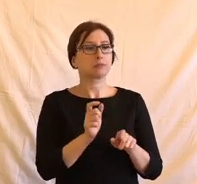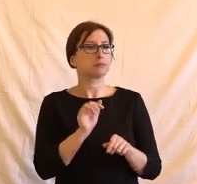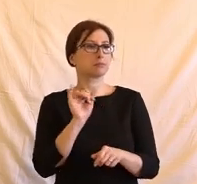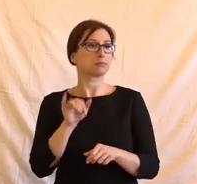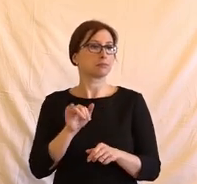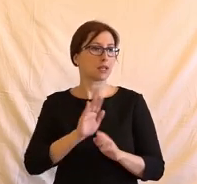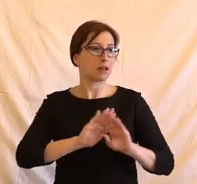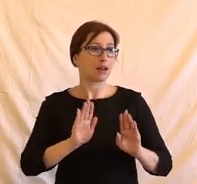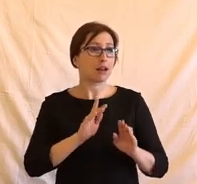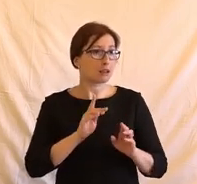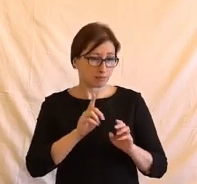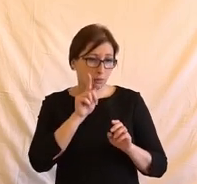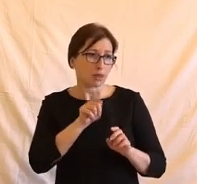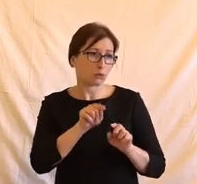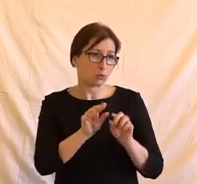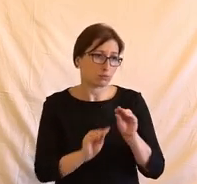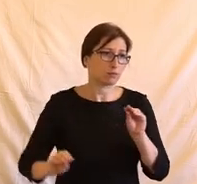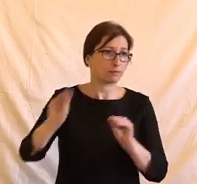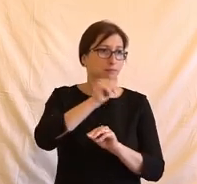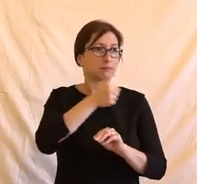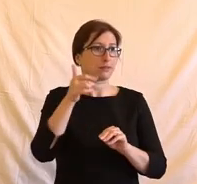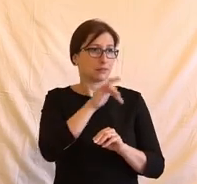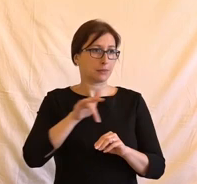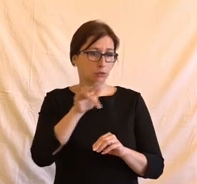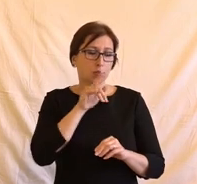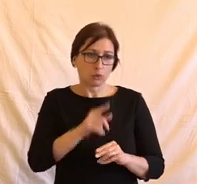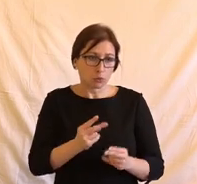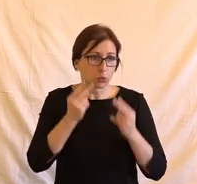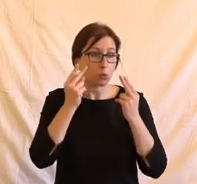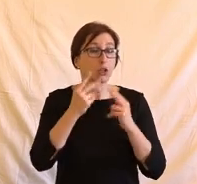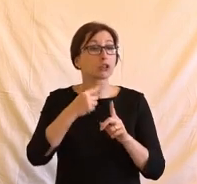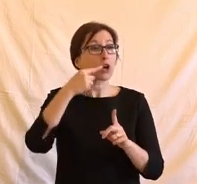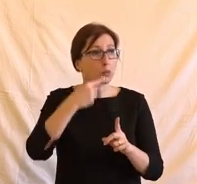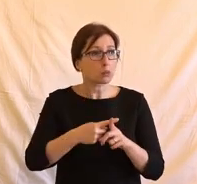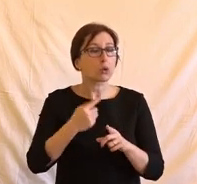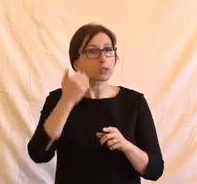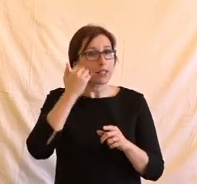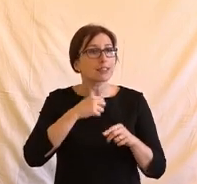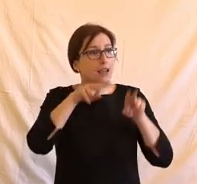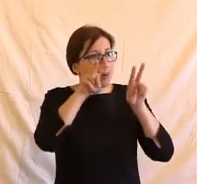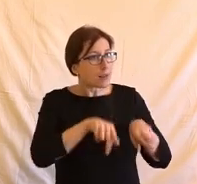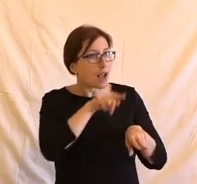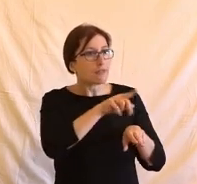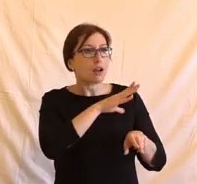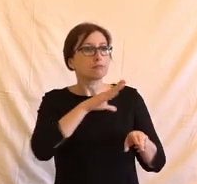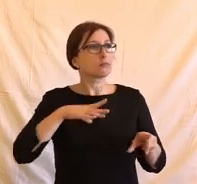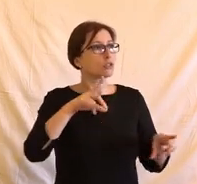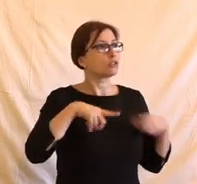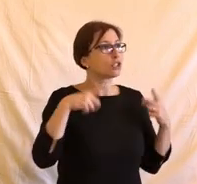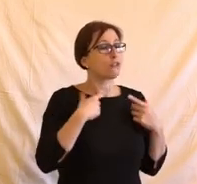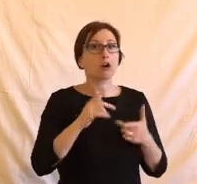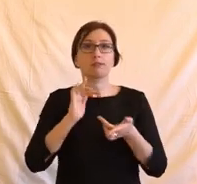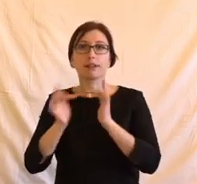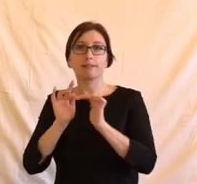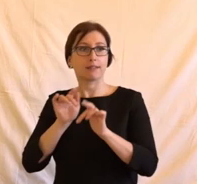potřeba se zabývat, ale aby to zůstalo i nadále integrální součástí lidských práv a jejich